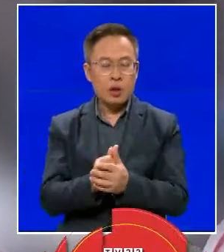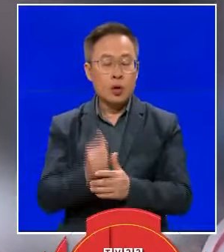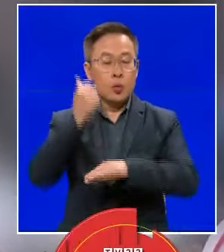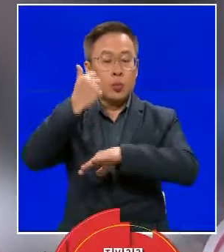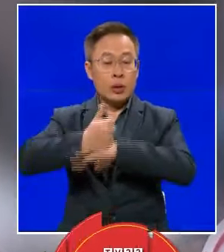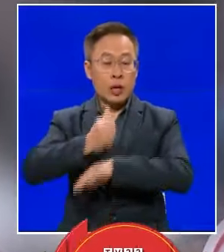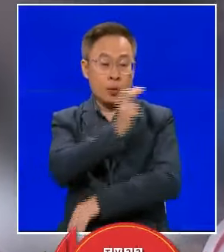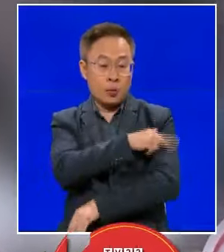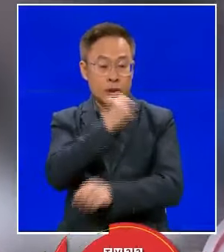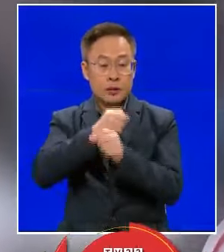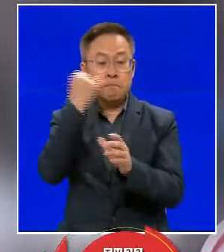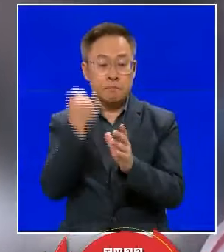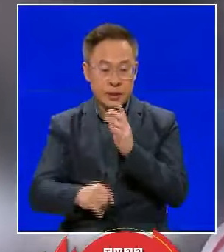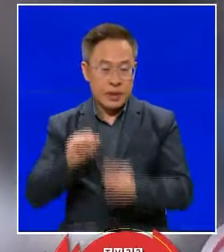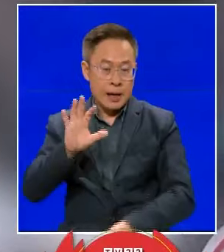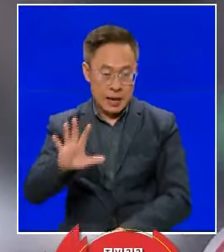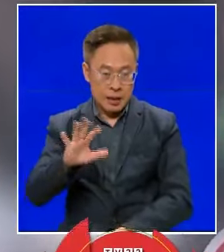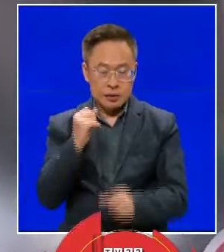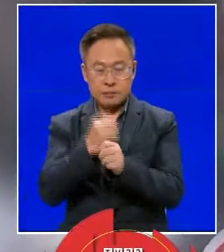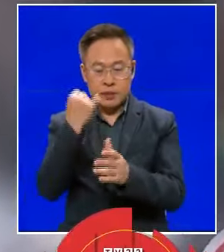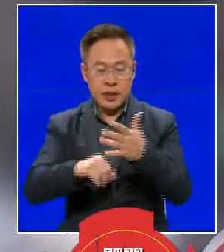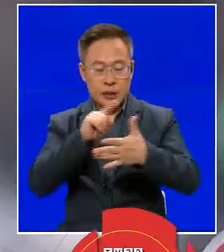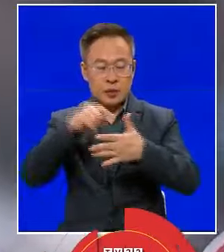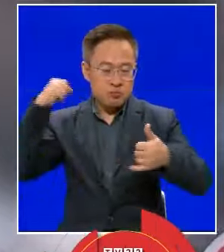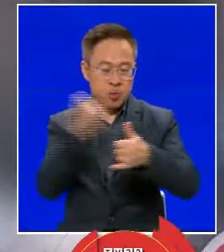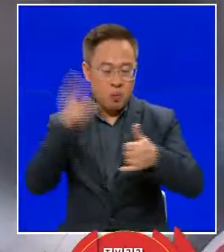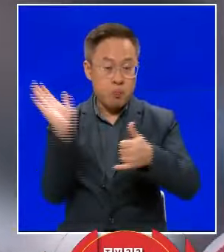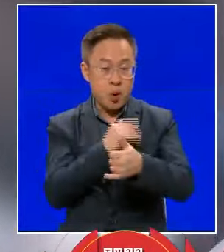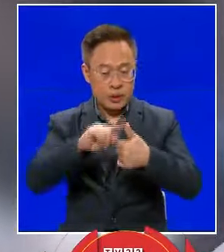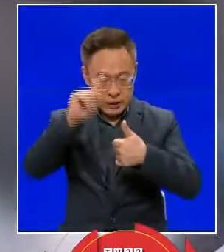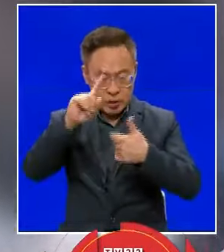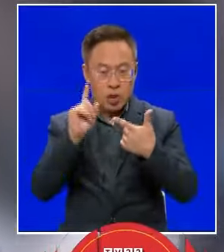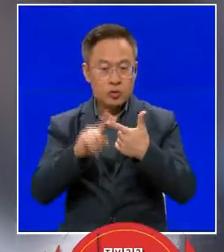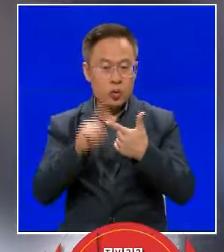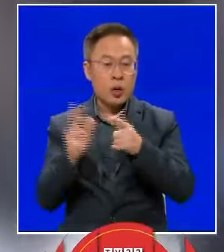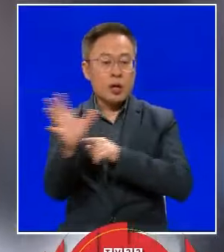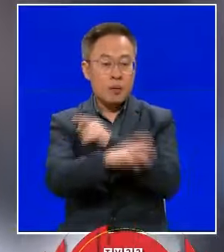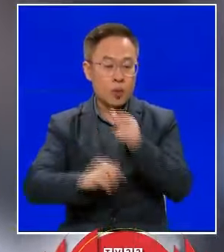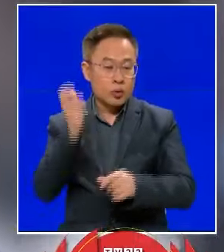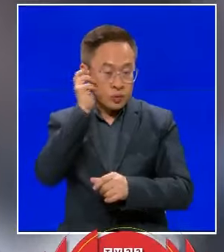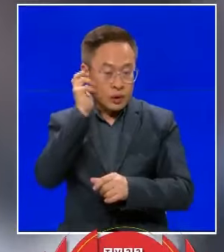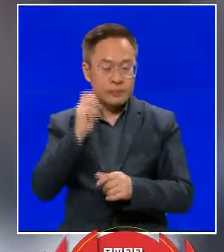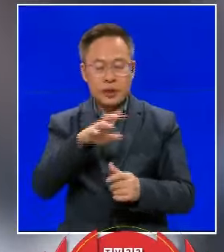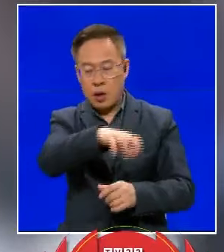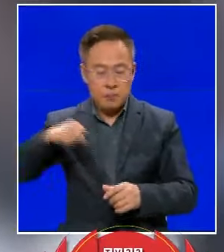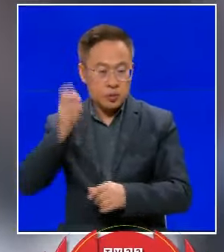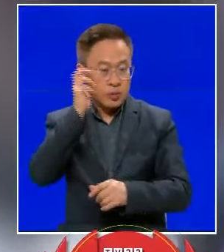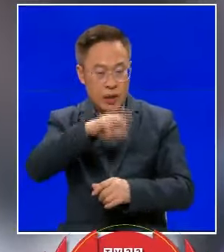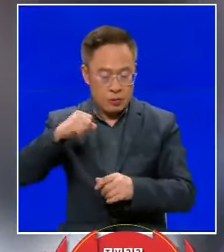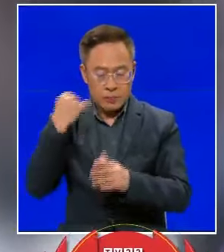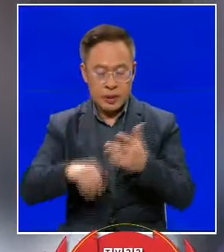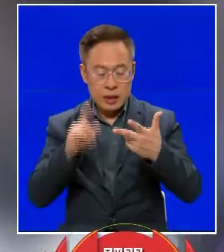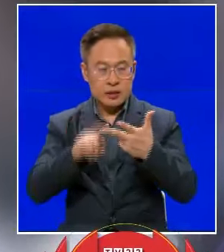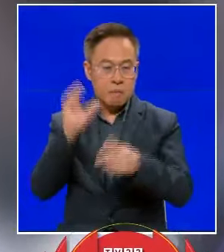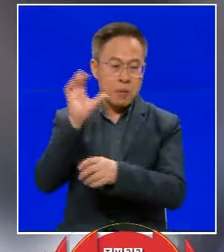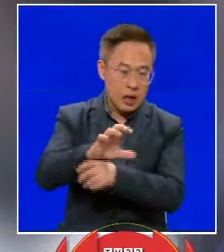รื่องของทำร้ายร่างกายเนาะแล้วก็2เนี่ยในเรื่องของทรัพย์สินนะครับอาจจะเป็นลักทรัพย์ยักยอกทรัพย์หรือเปล่านะครับ3ก็เป็นเรื่องข่มขื